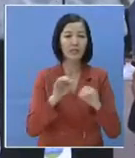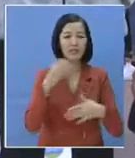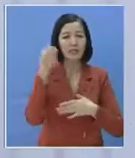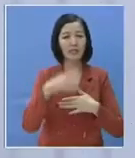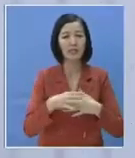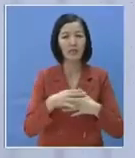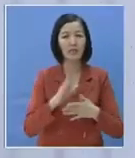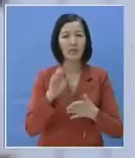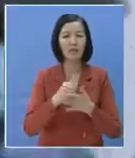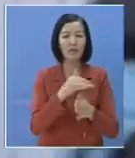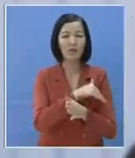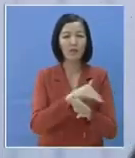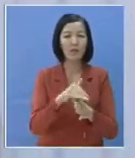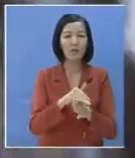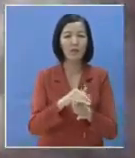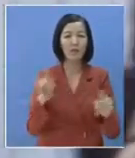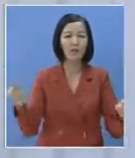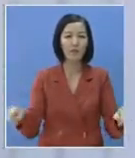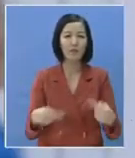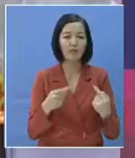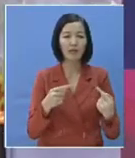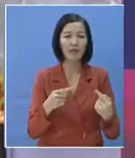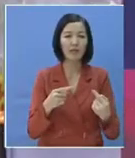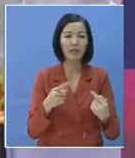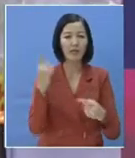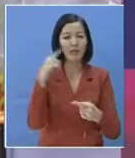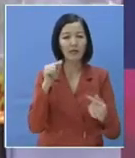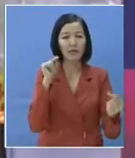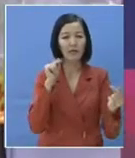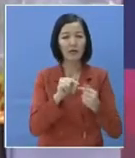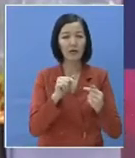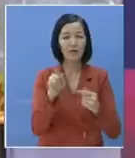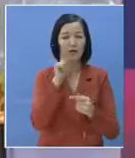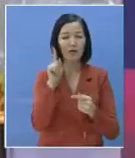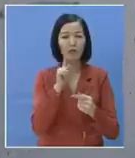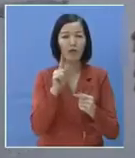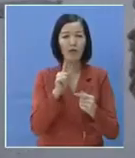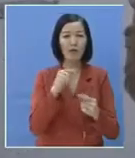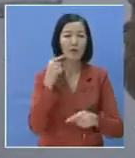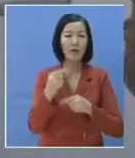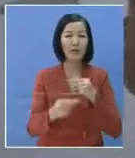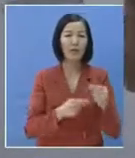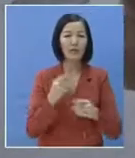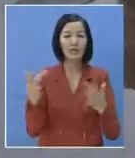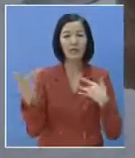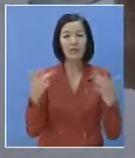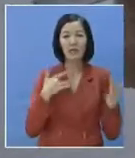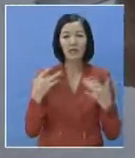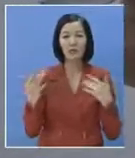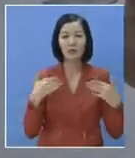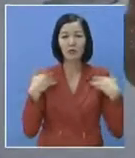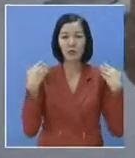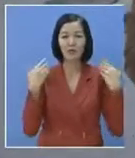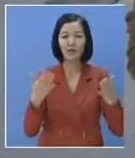культурном Арбате. Цель мероприятия – формирование антикоррупционного сознания среди молодого поколения. Это театрализованная